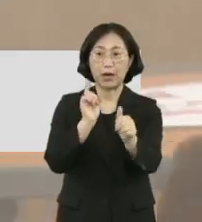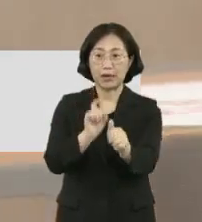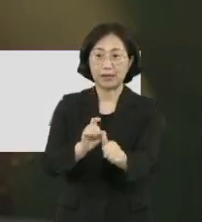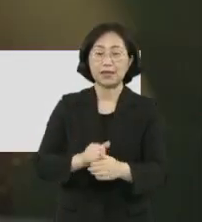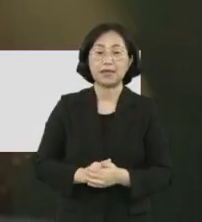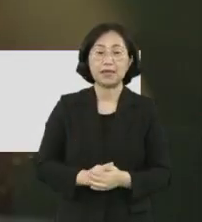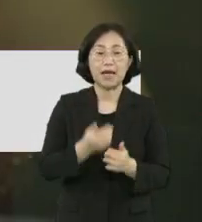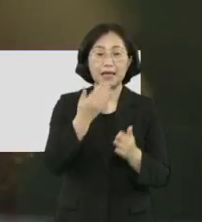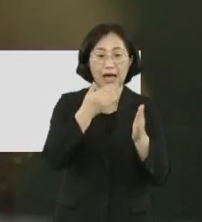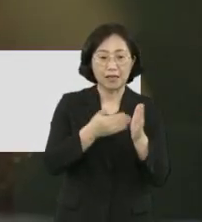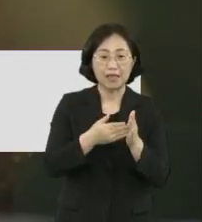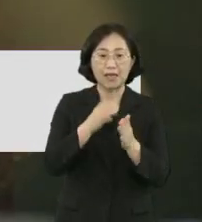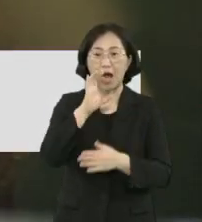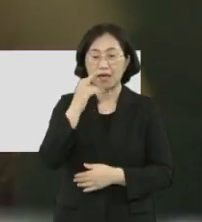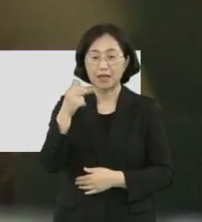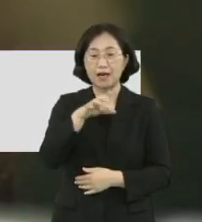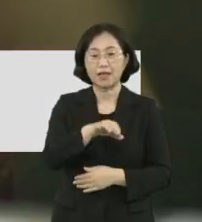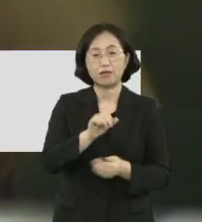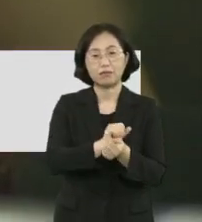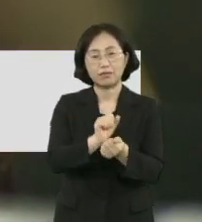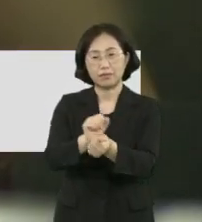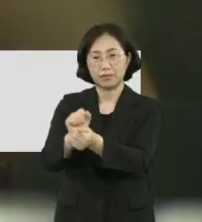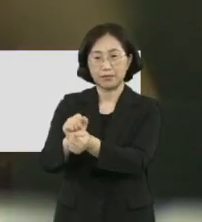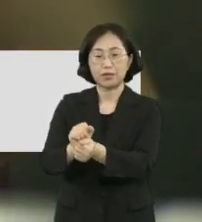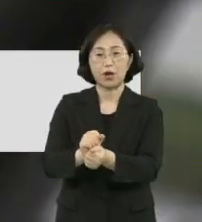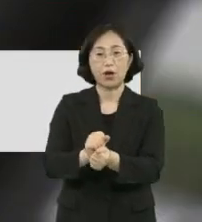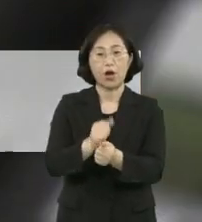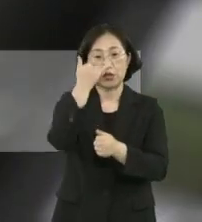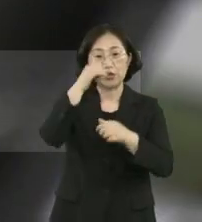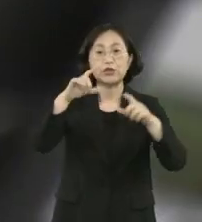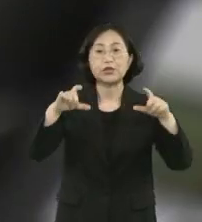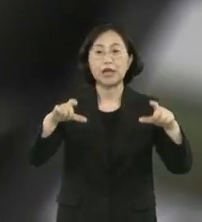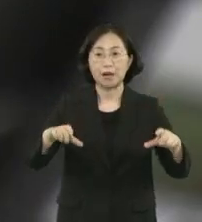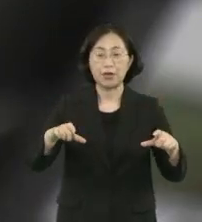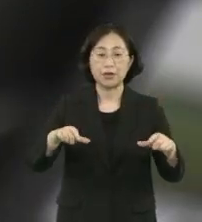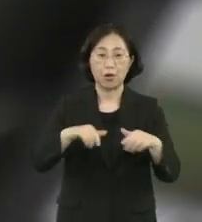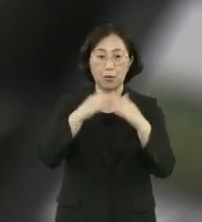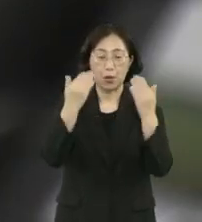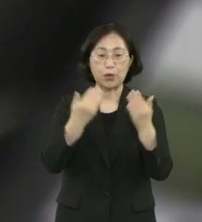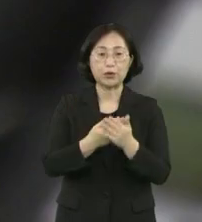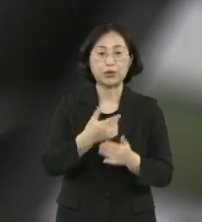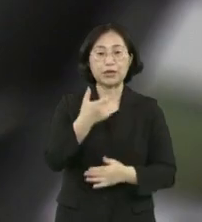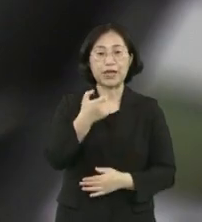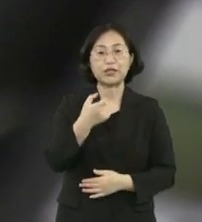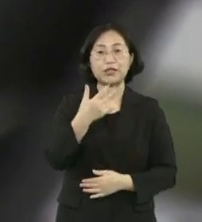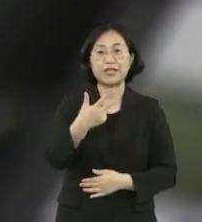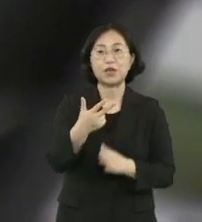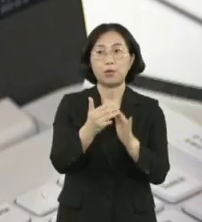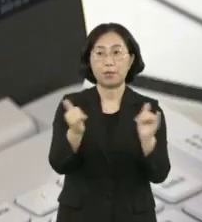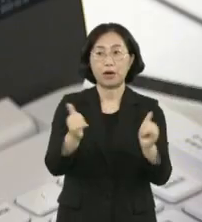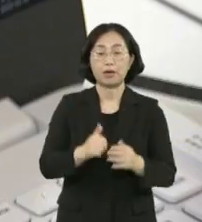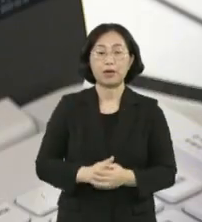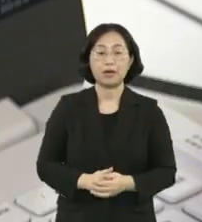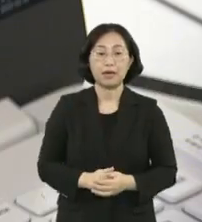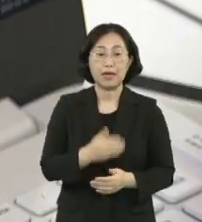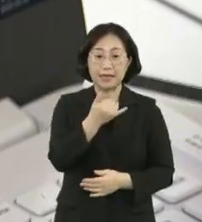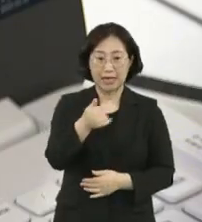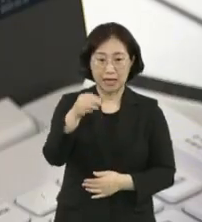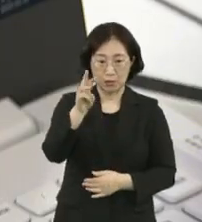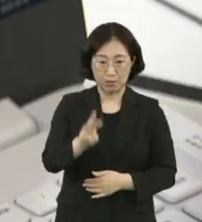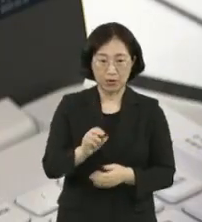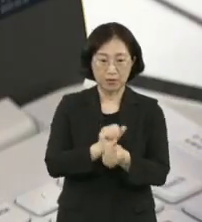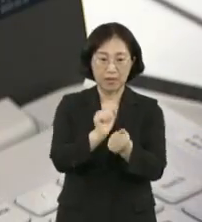확진됐고 당진과 아산에서도 산발적인 감염으로 충남에서만 모두 67명이 추가됐습니다.